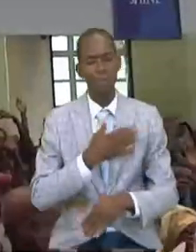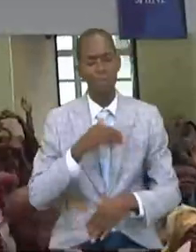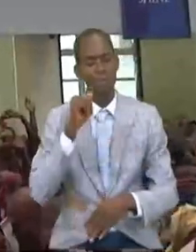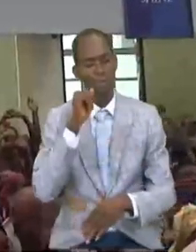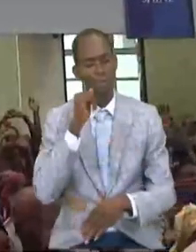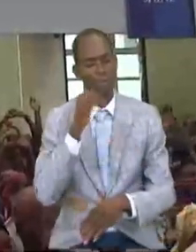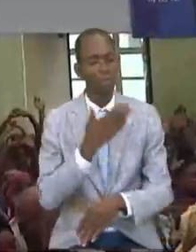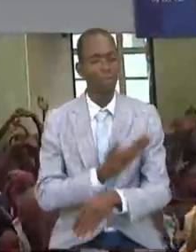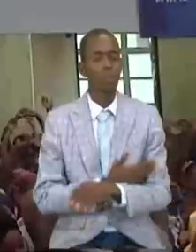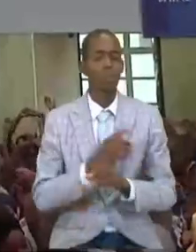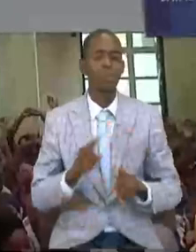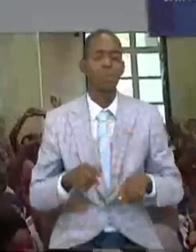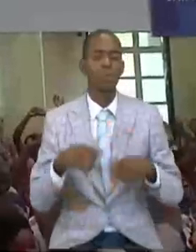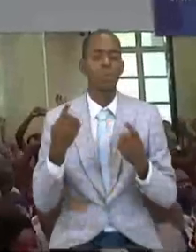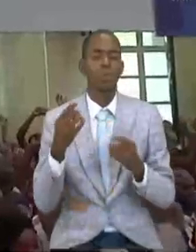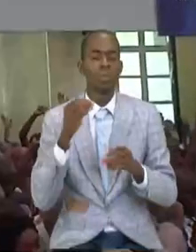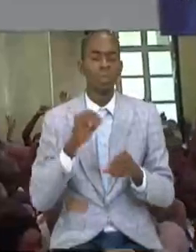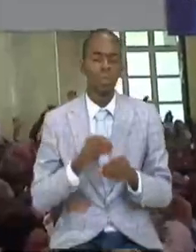et nos filles,